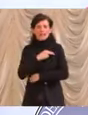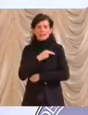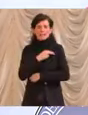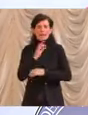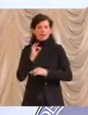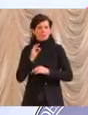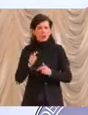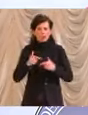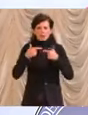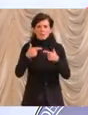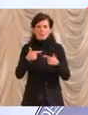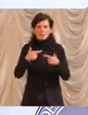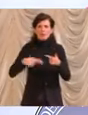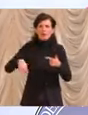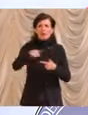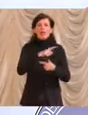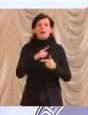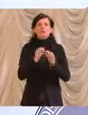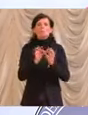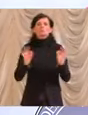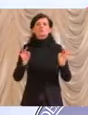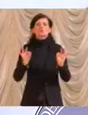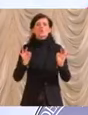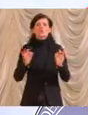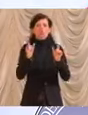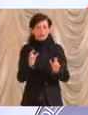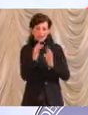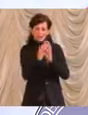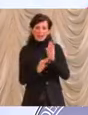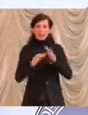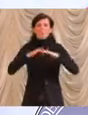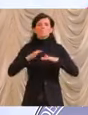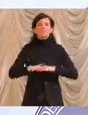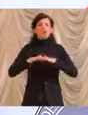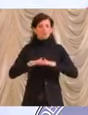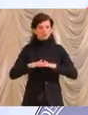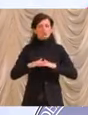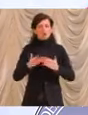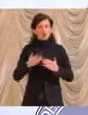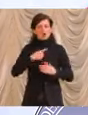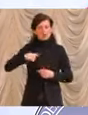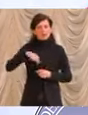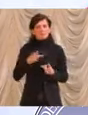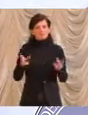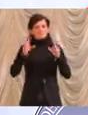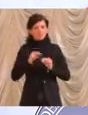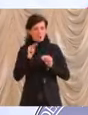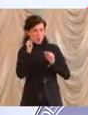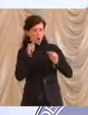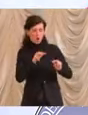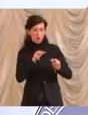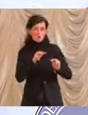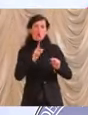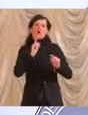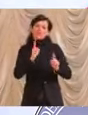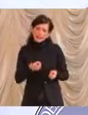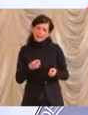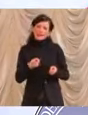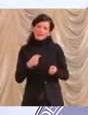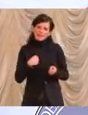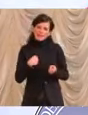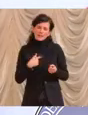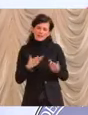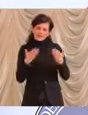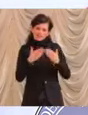le misure di protezione le stiamo ridefinendo in prospettiva e sicuramente dovremo estenderla